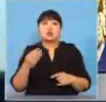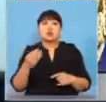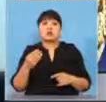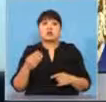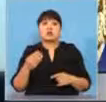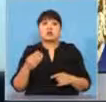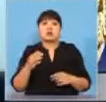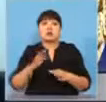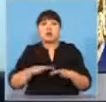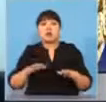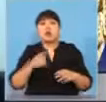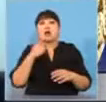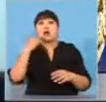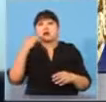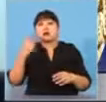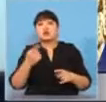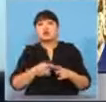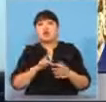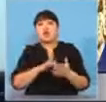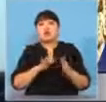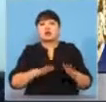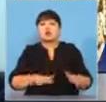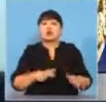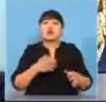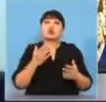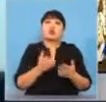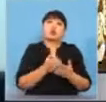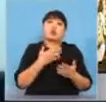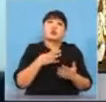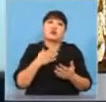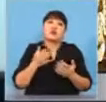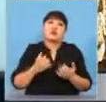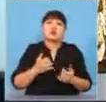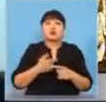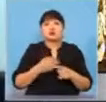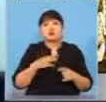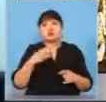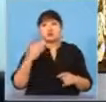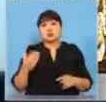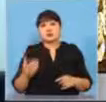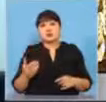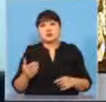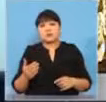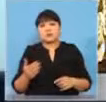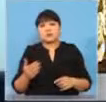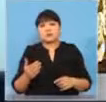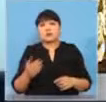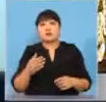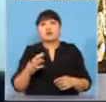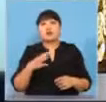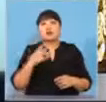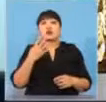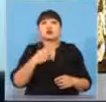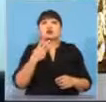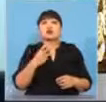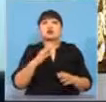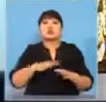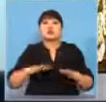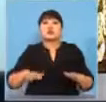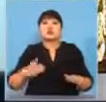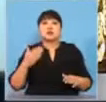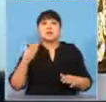жаңағы балаларға алыстау, осы қаланың ішінде бір здание тауып беріңдер деген. Сондықтан оларды енді жаңа 43-ші мектеп детский